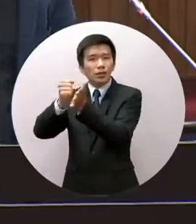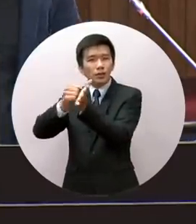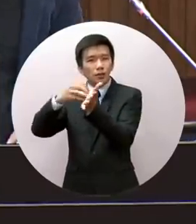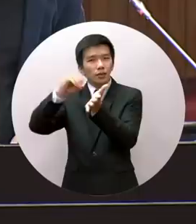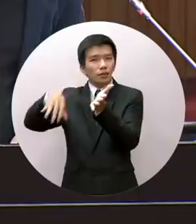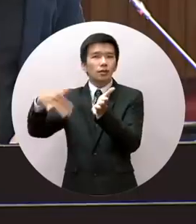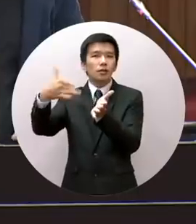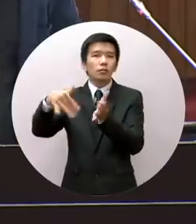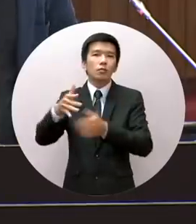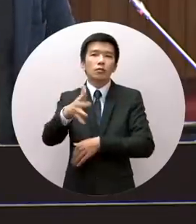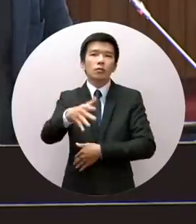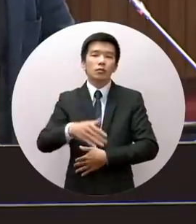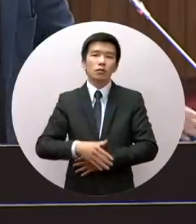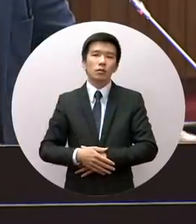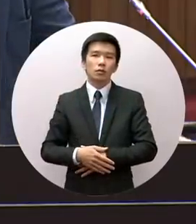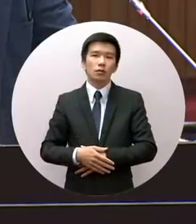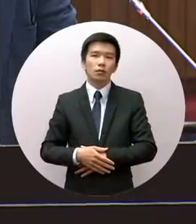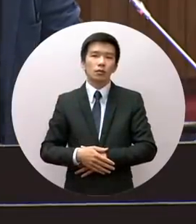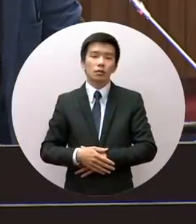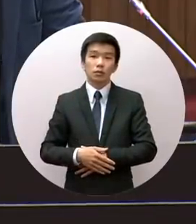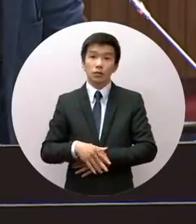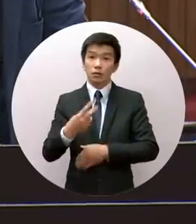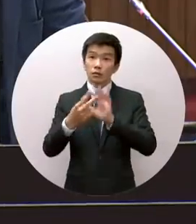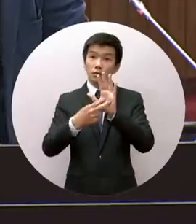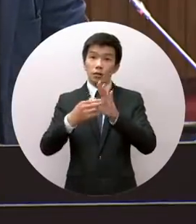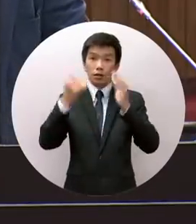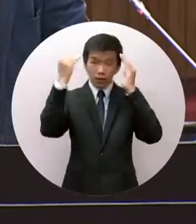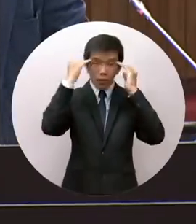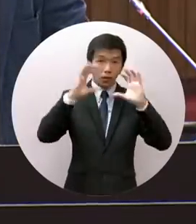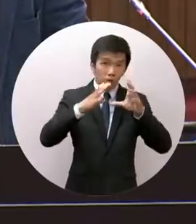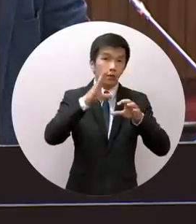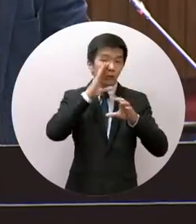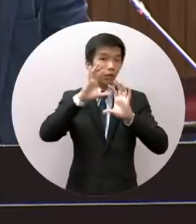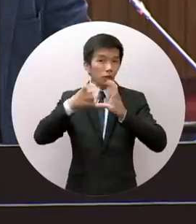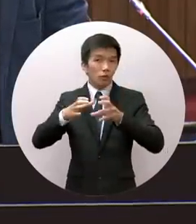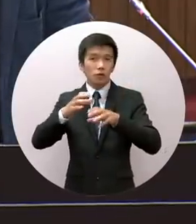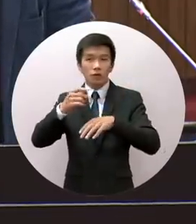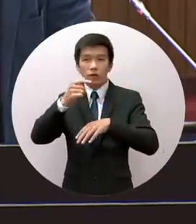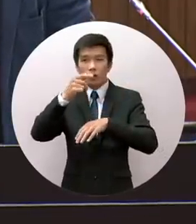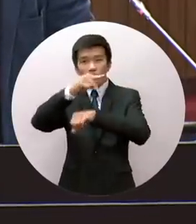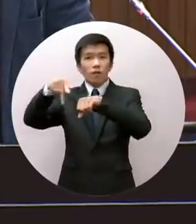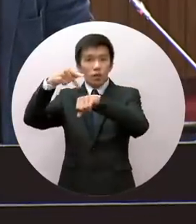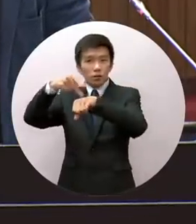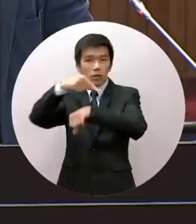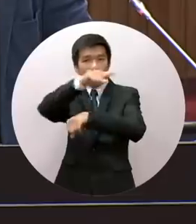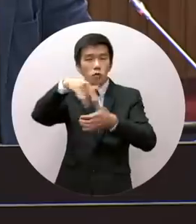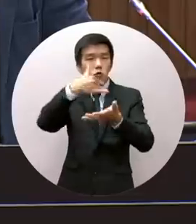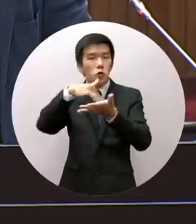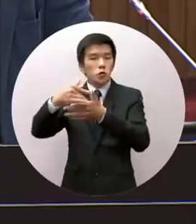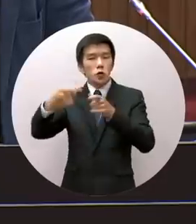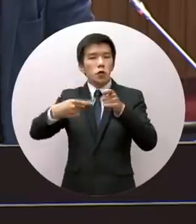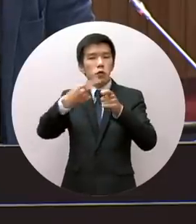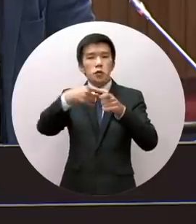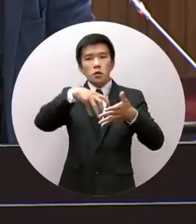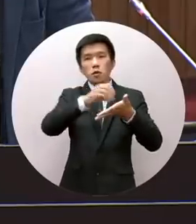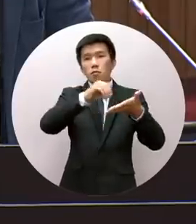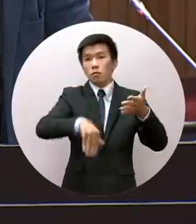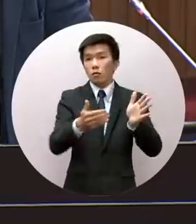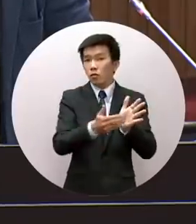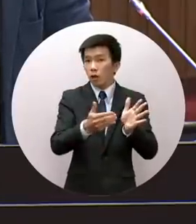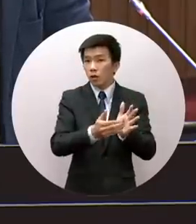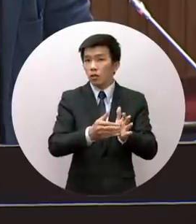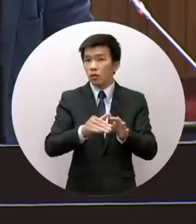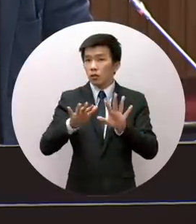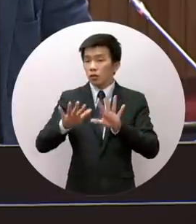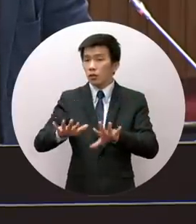韩国跟对不起，泰国跟菲律宾都花一年以内就解决了。现在的问题是什么？